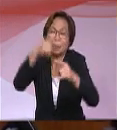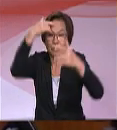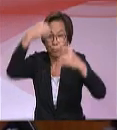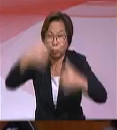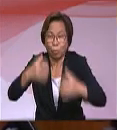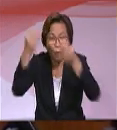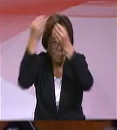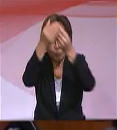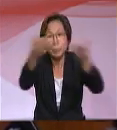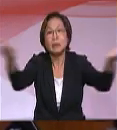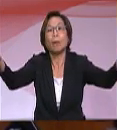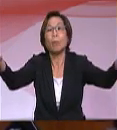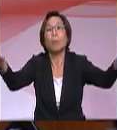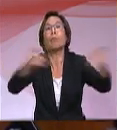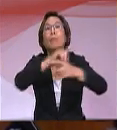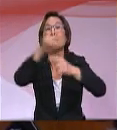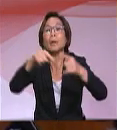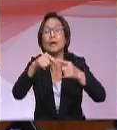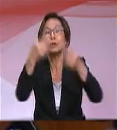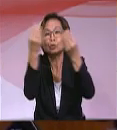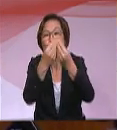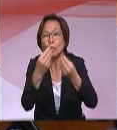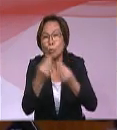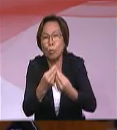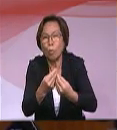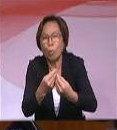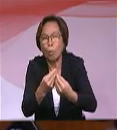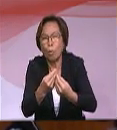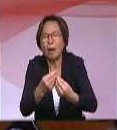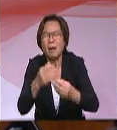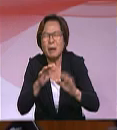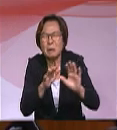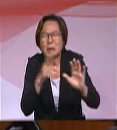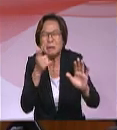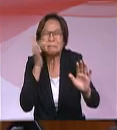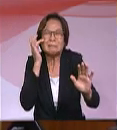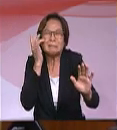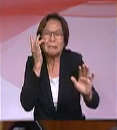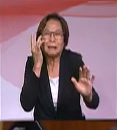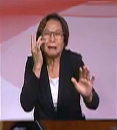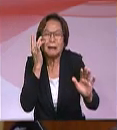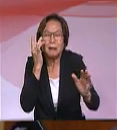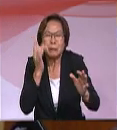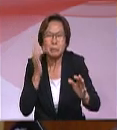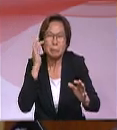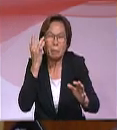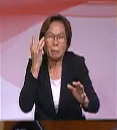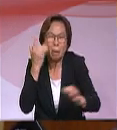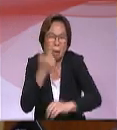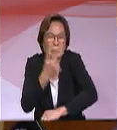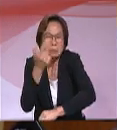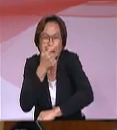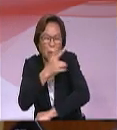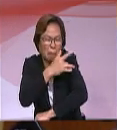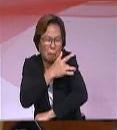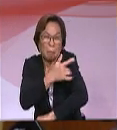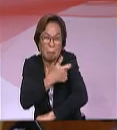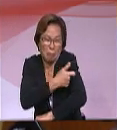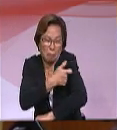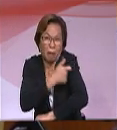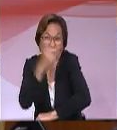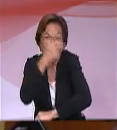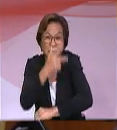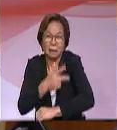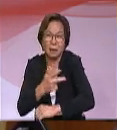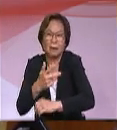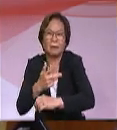diumumkan kepada orang awam dan jika jumlah yang signifikan menolak atau tidak pasti dengan untuk mengambil vaksin tersebut, adakah kerajaan akan